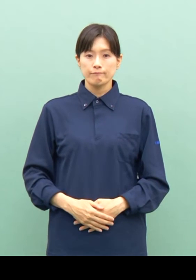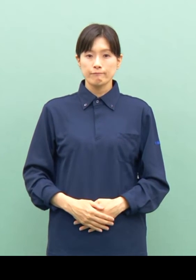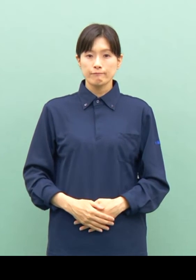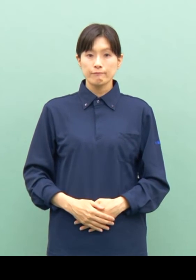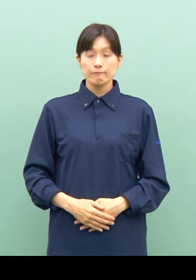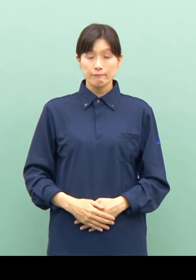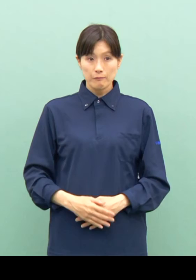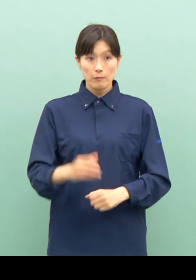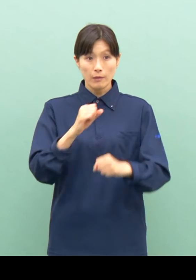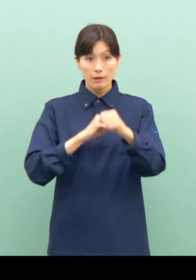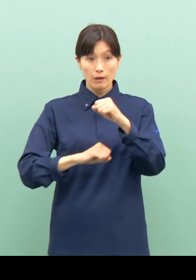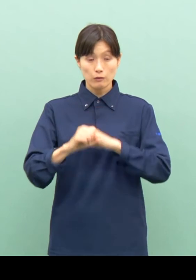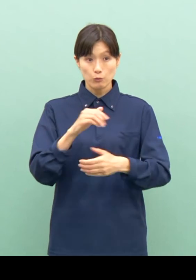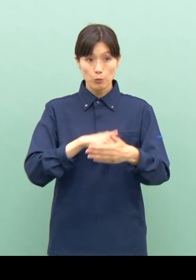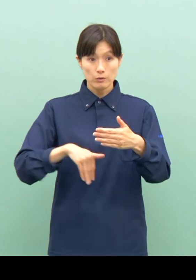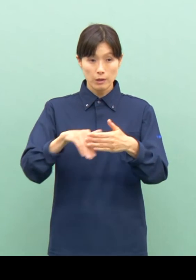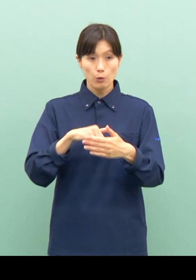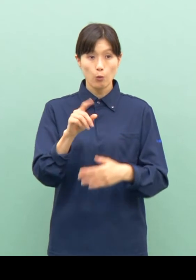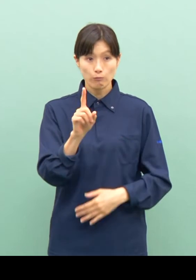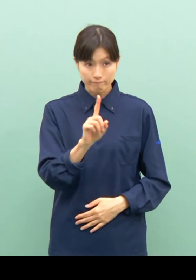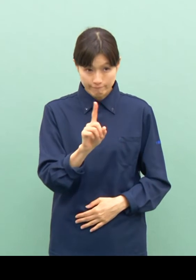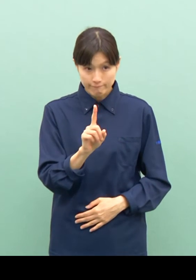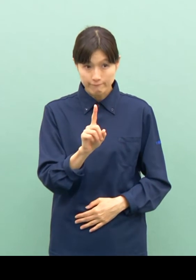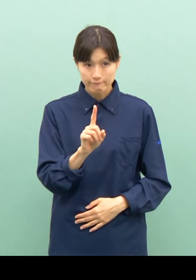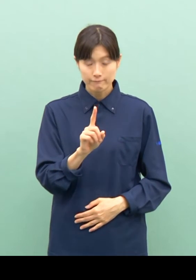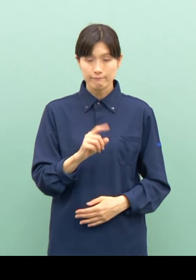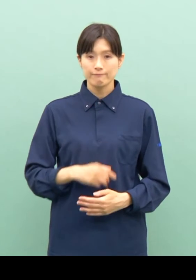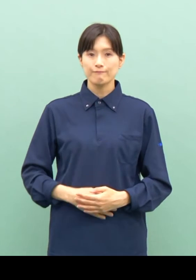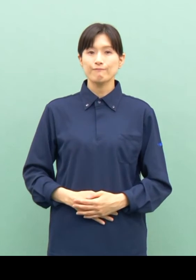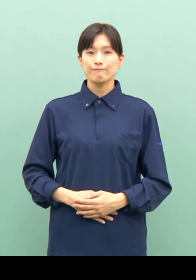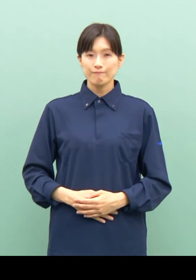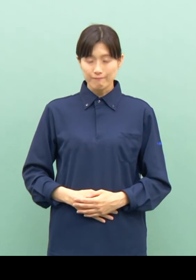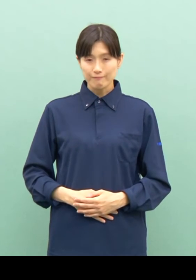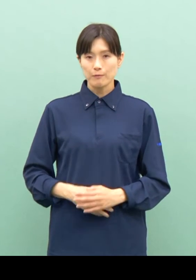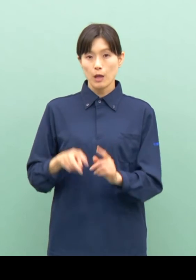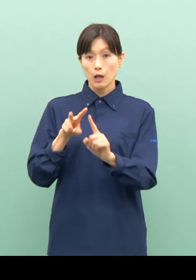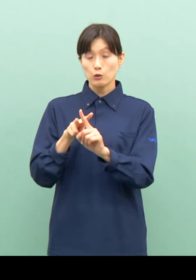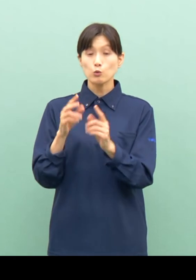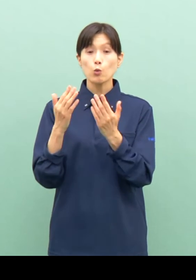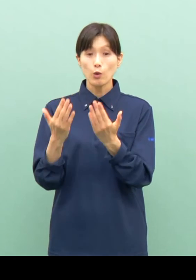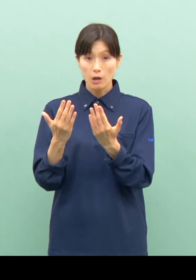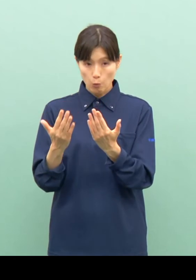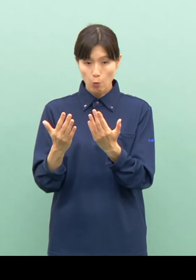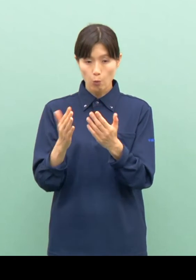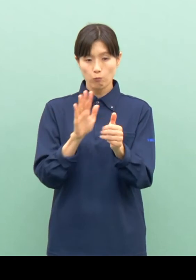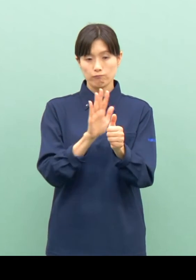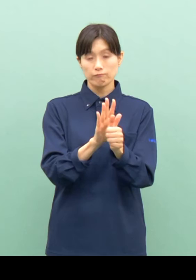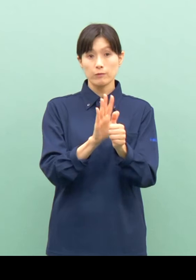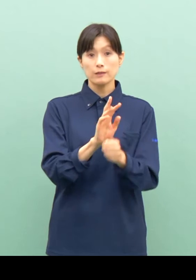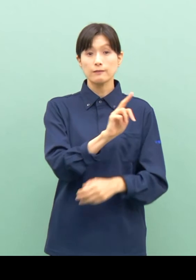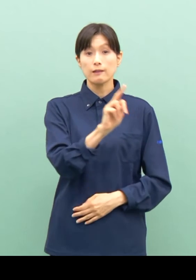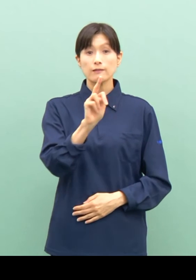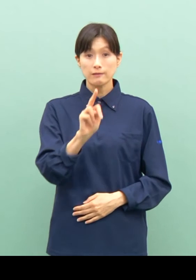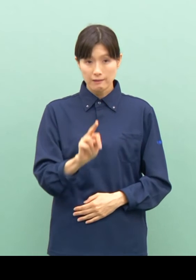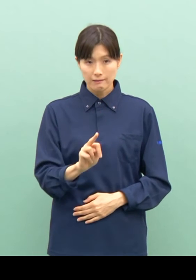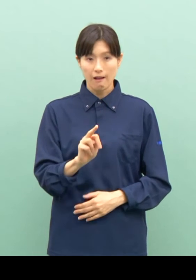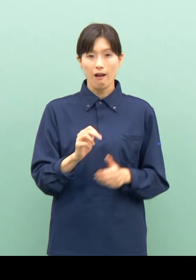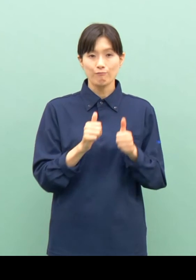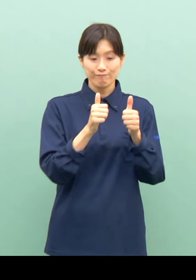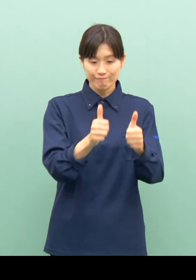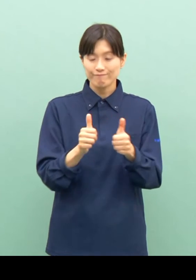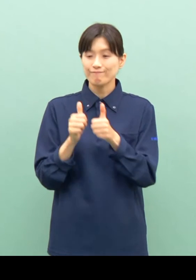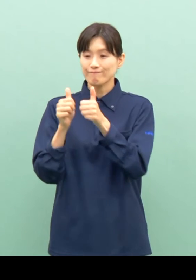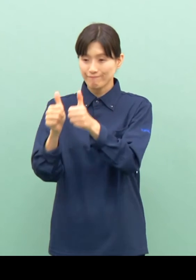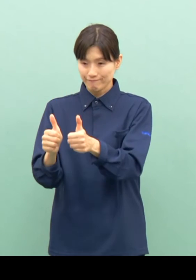。活動内容について教えてください。 主に小学校や支援センター